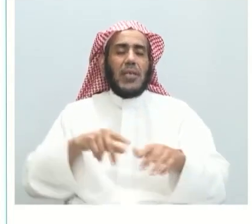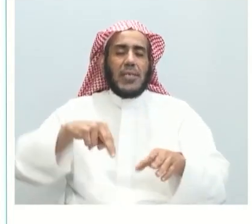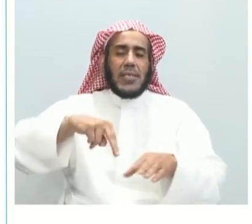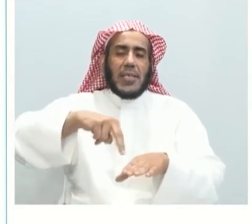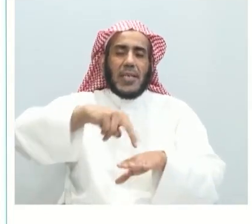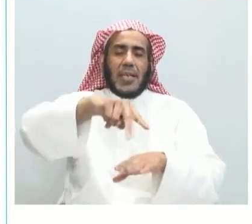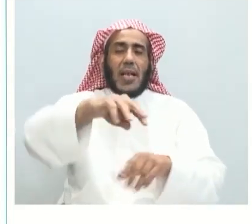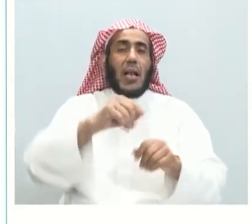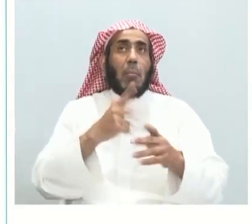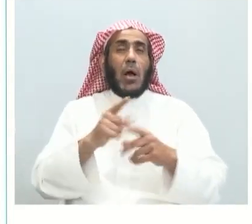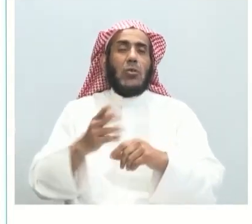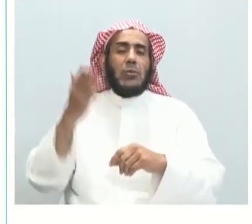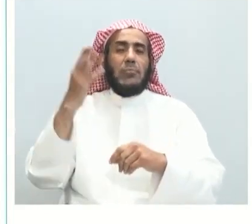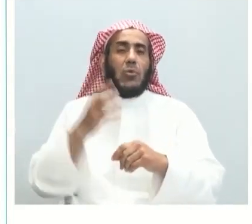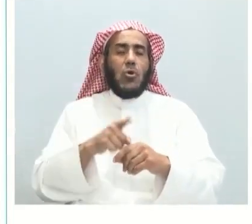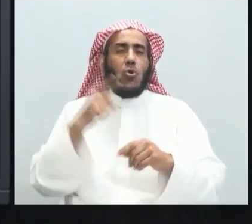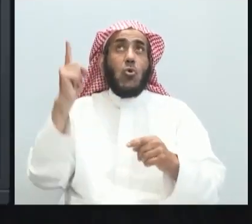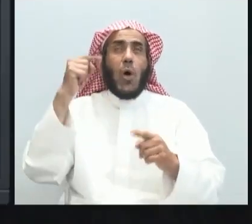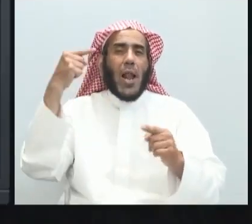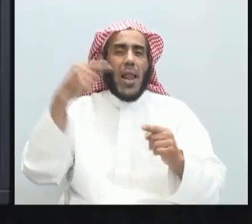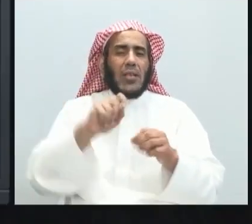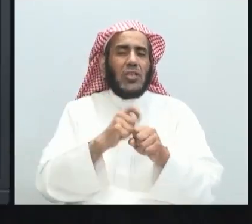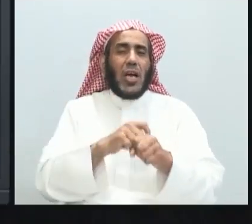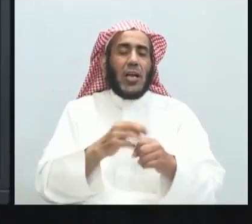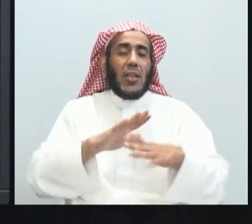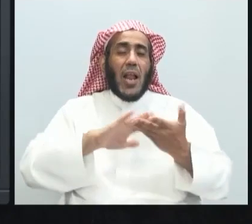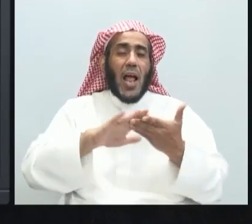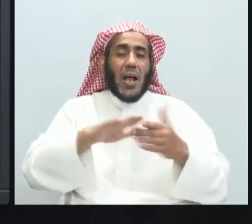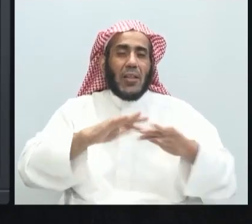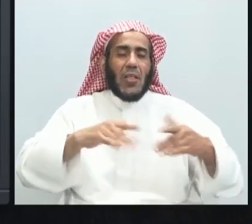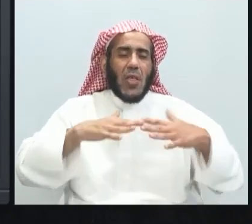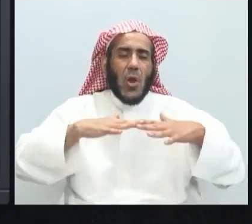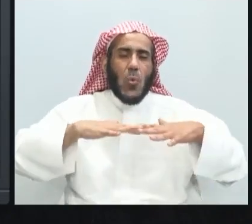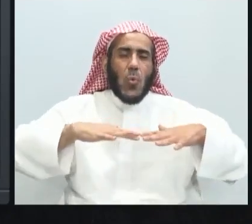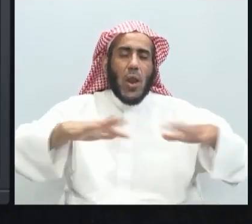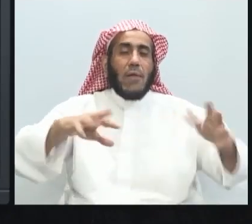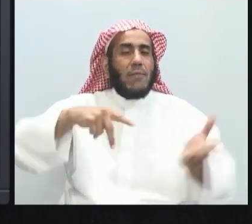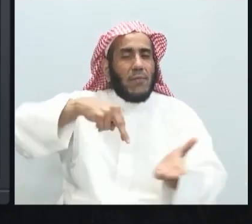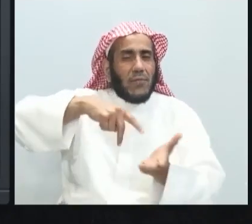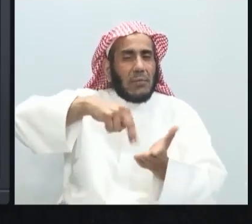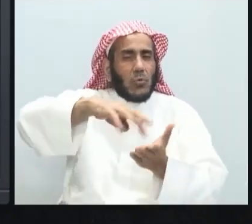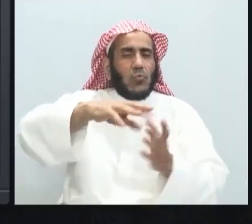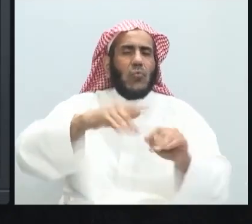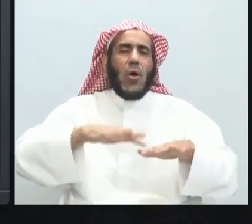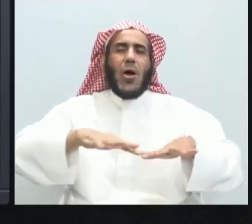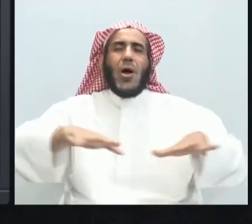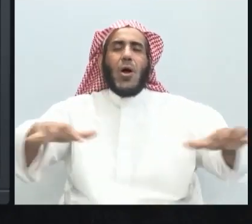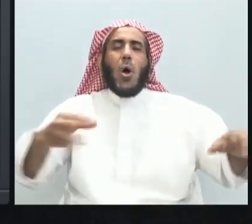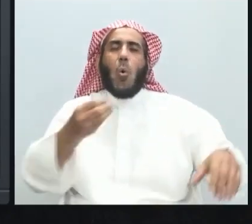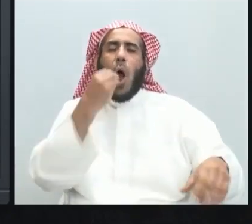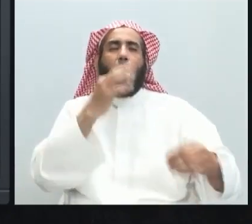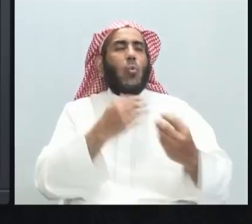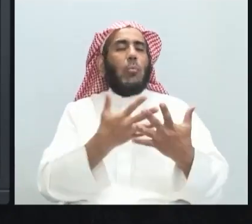عليها كما قال جل وعلا هو الذي جعل لكم الارض ذلولا فامشوا في مناكبها وكلوا من